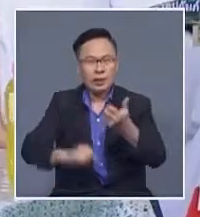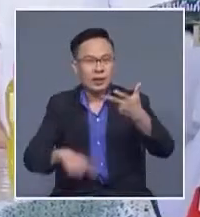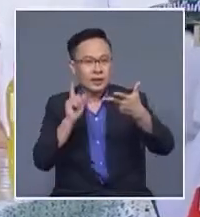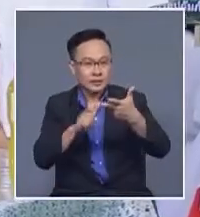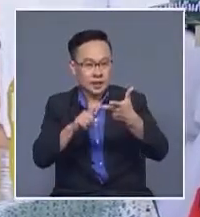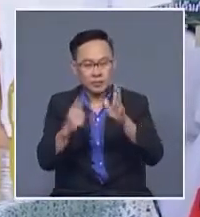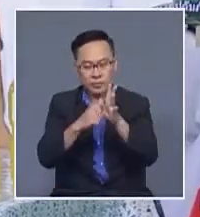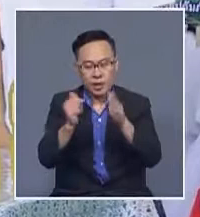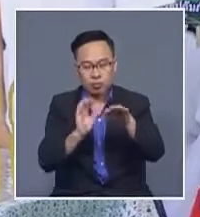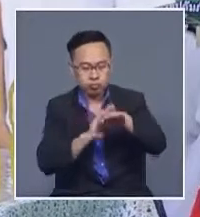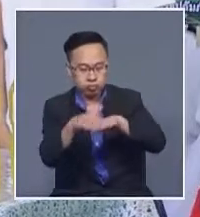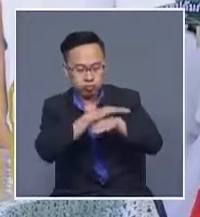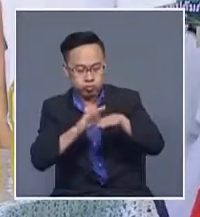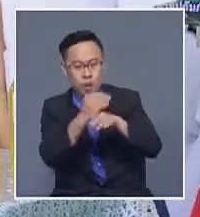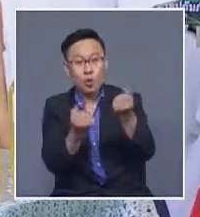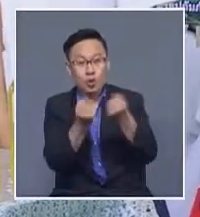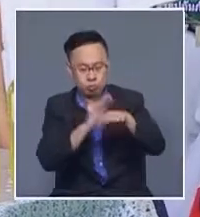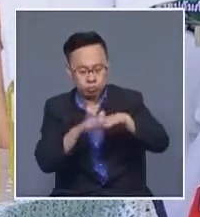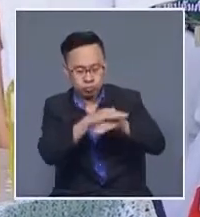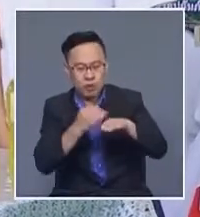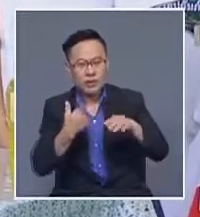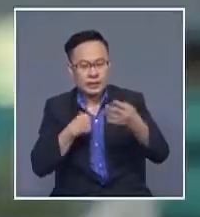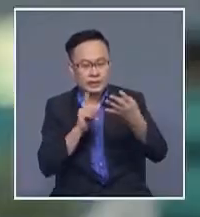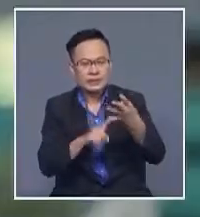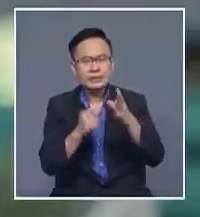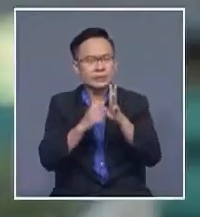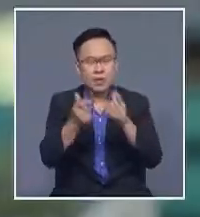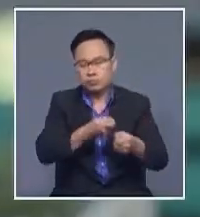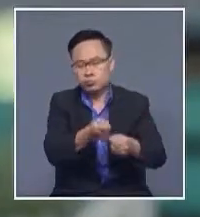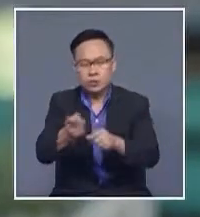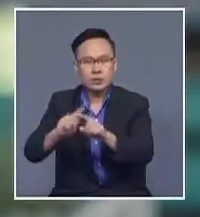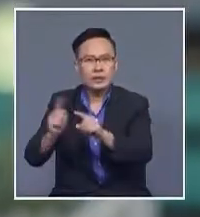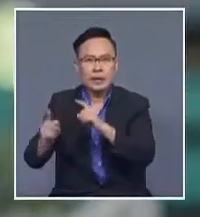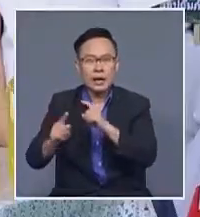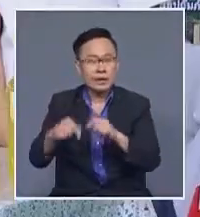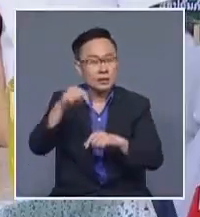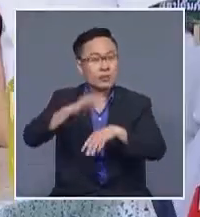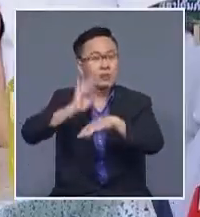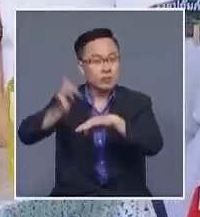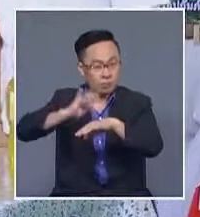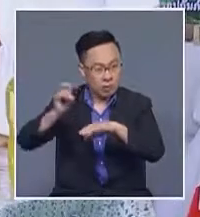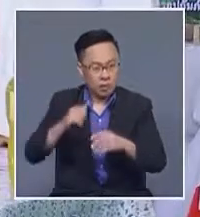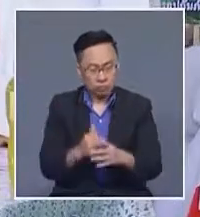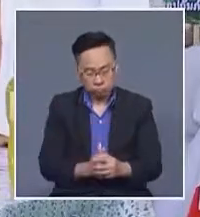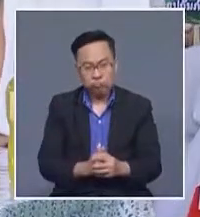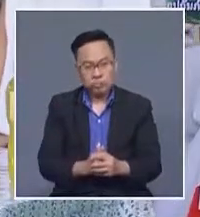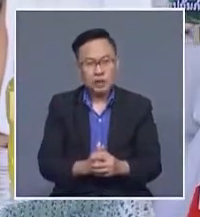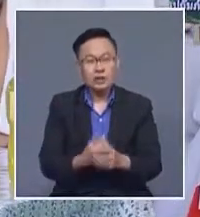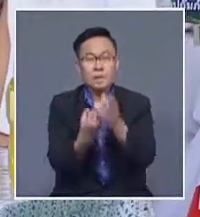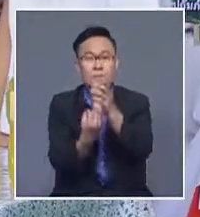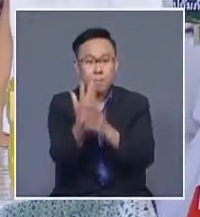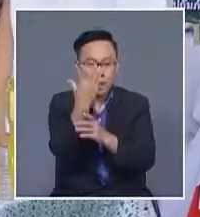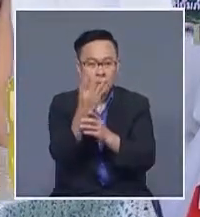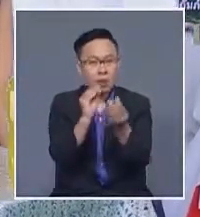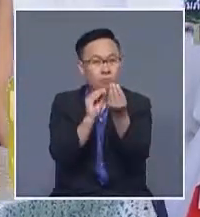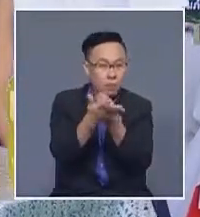ำยาล้างรถ 4.ทำความสะอาดทั่วไปไม่ใช้สารเคมีใดๆเราจะเอาเศษผักห